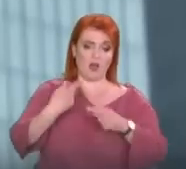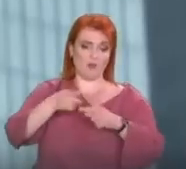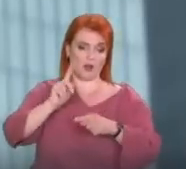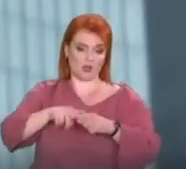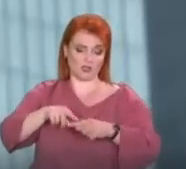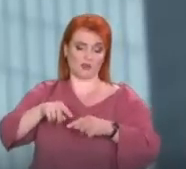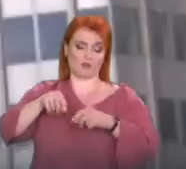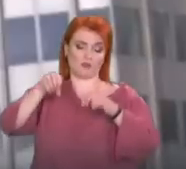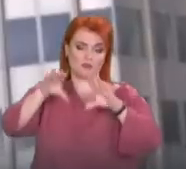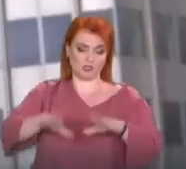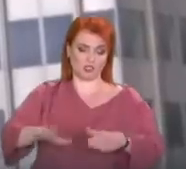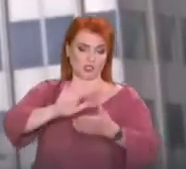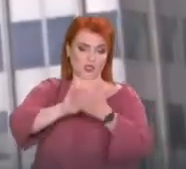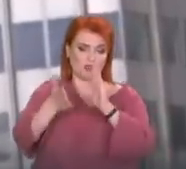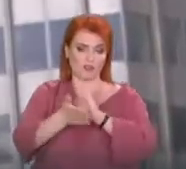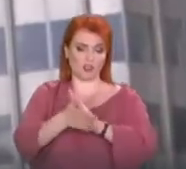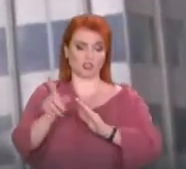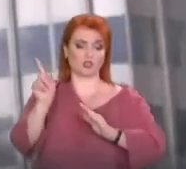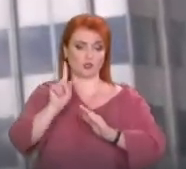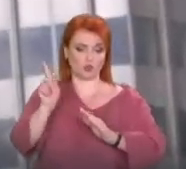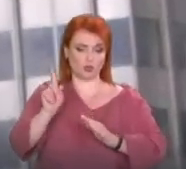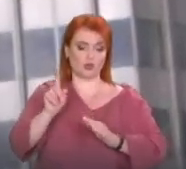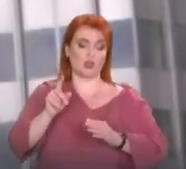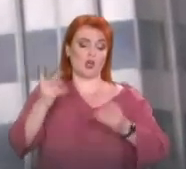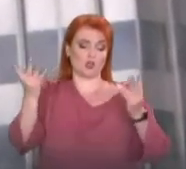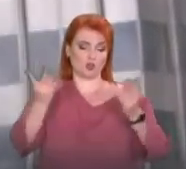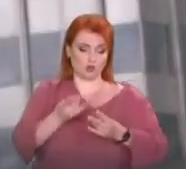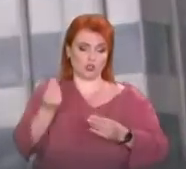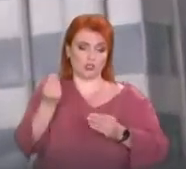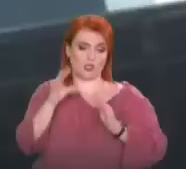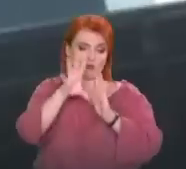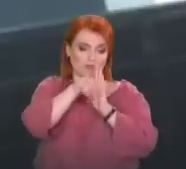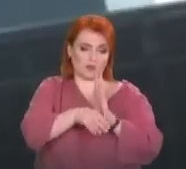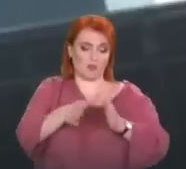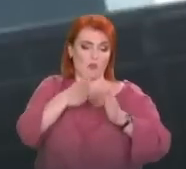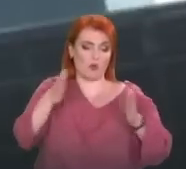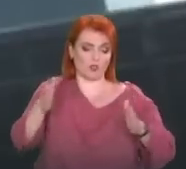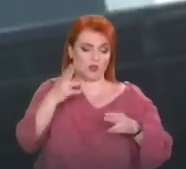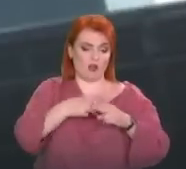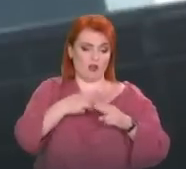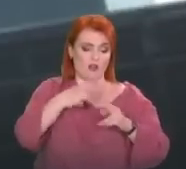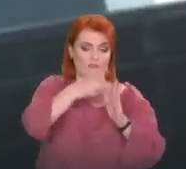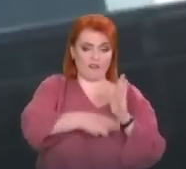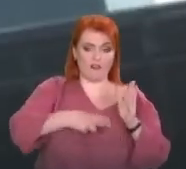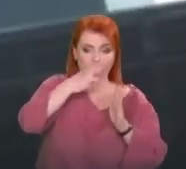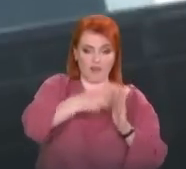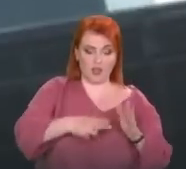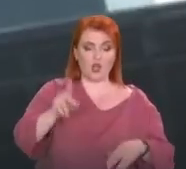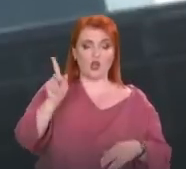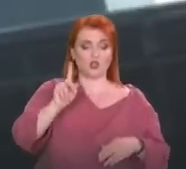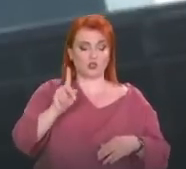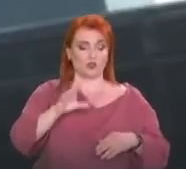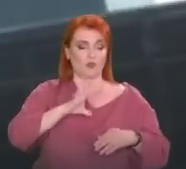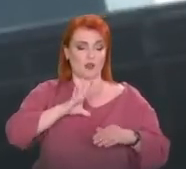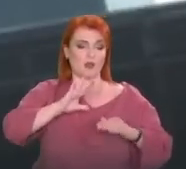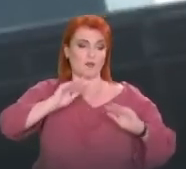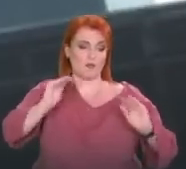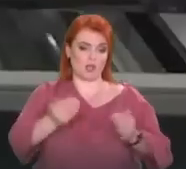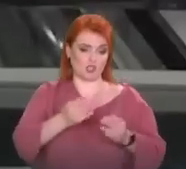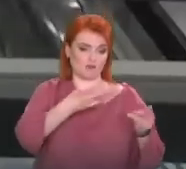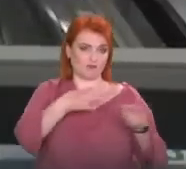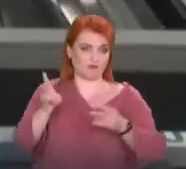loc negocieri cu Banca Europeană de Investiții pentru accesarea a 10 milioane de euro grant și 10 milioane de euro credit